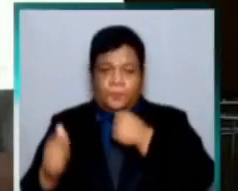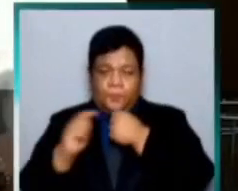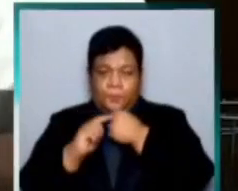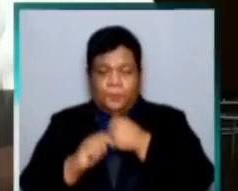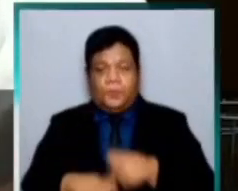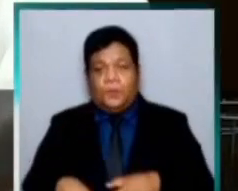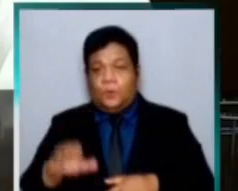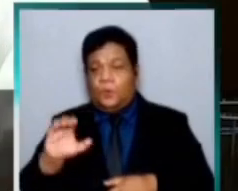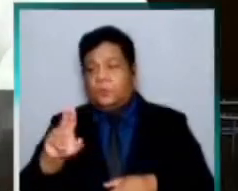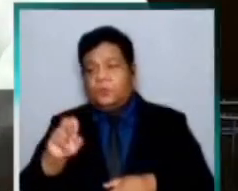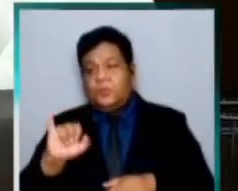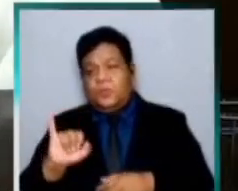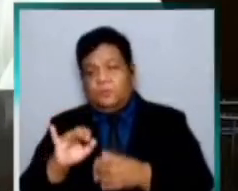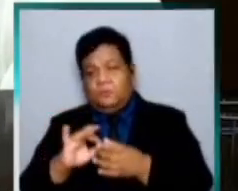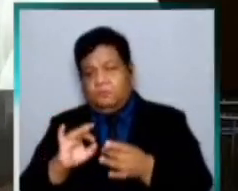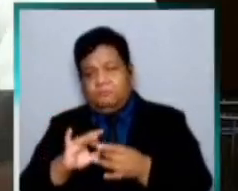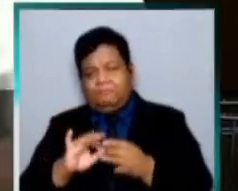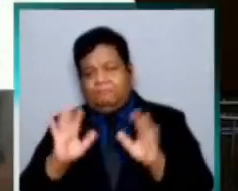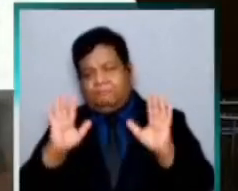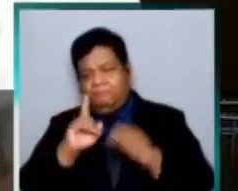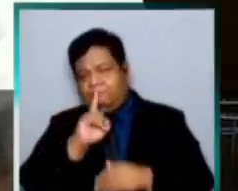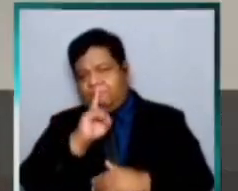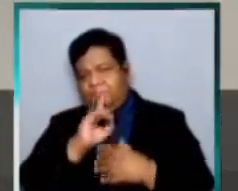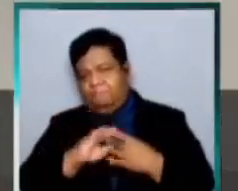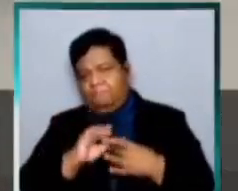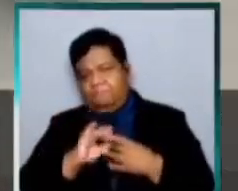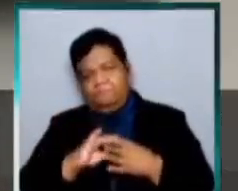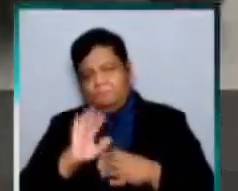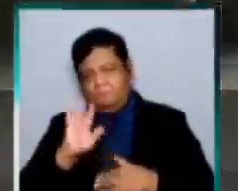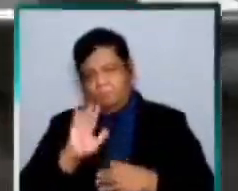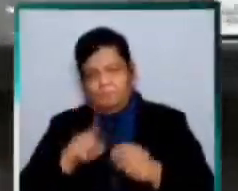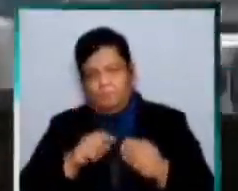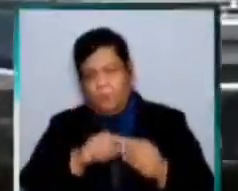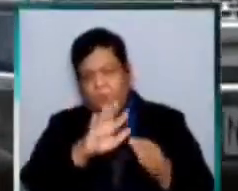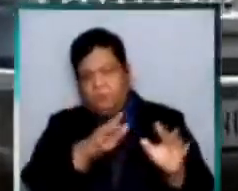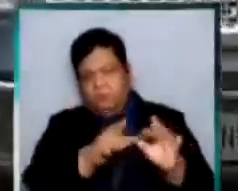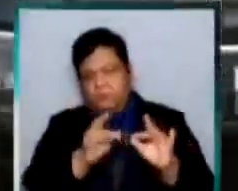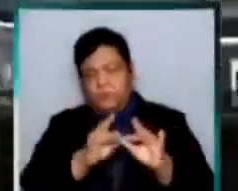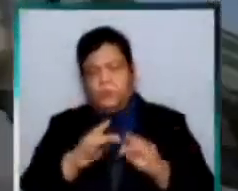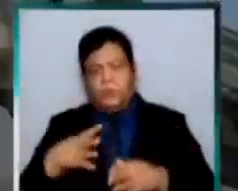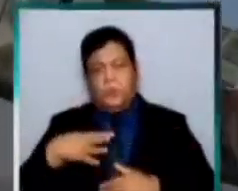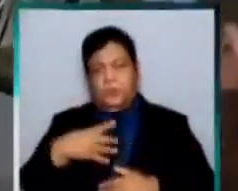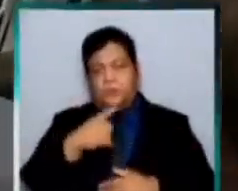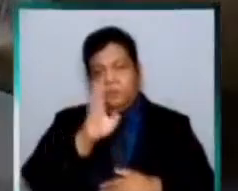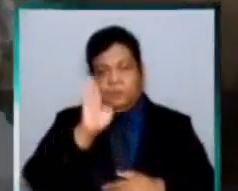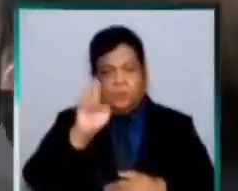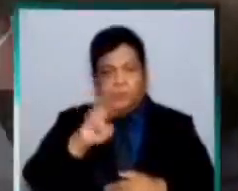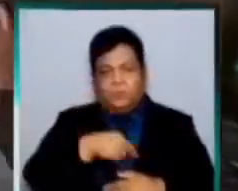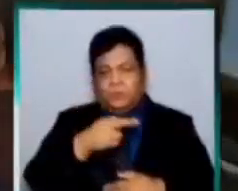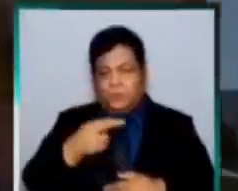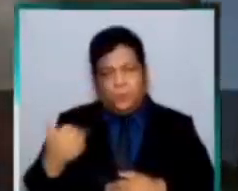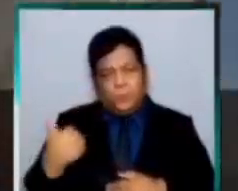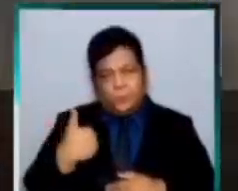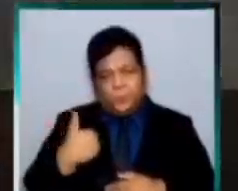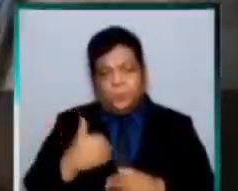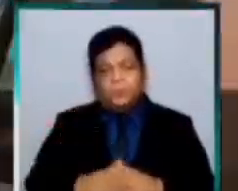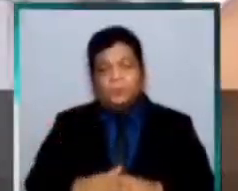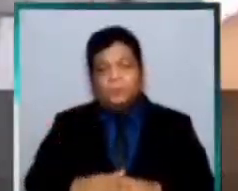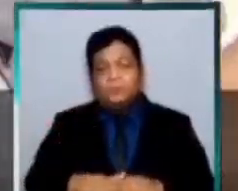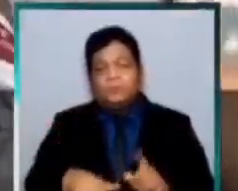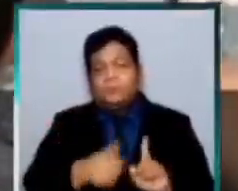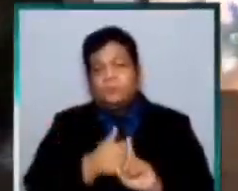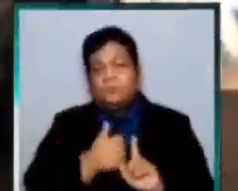na niya papatulan ang mga ganitong pahayag habang wala pang reaksyon si Marcos. Nag-motorcade sa Cagayan City, Isabela si